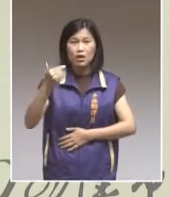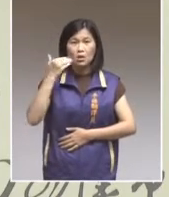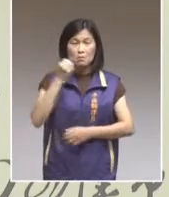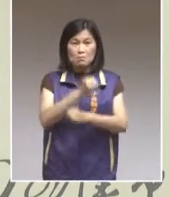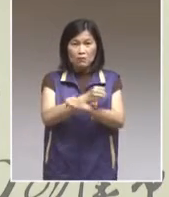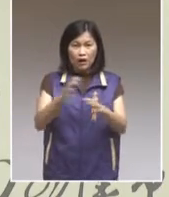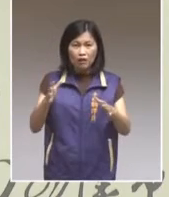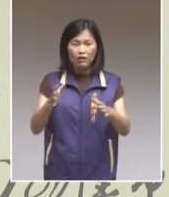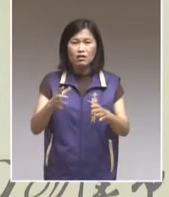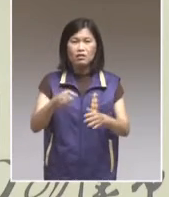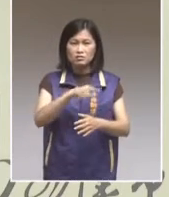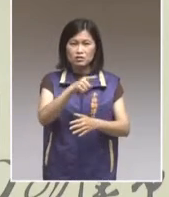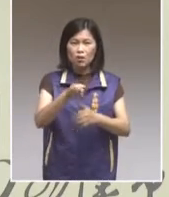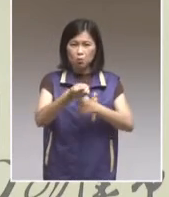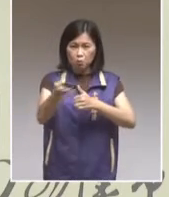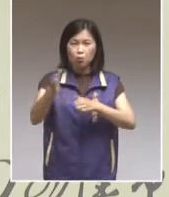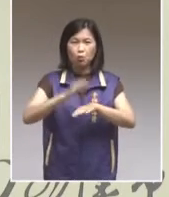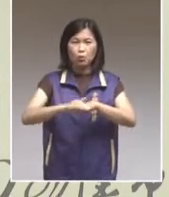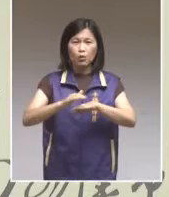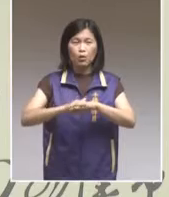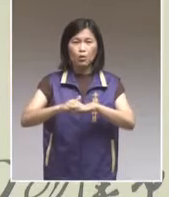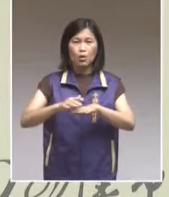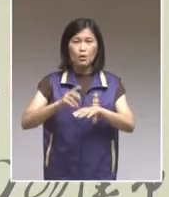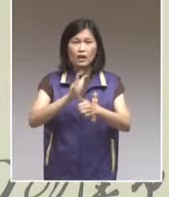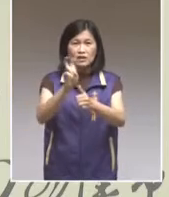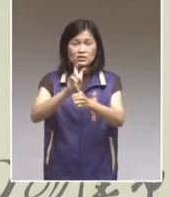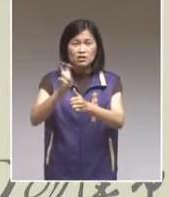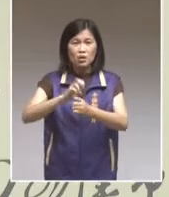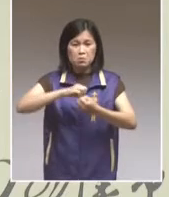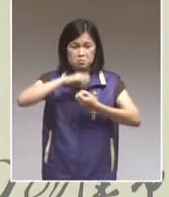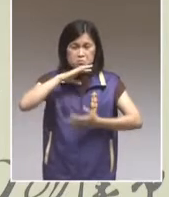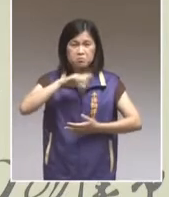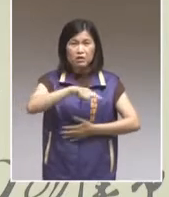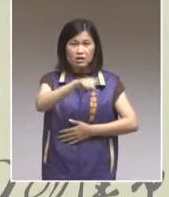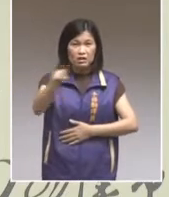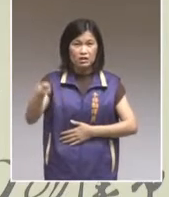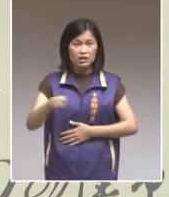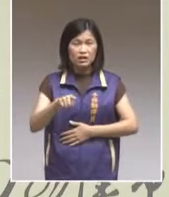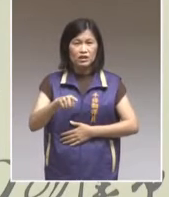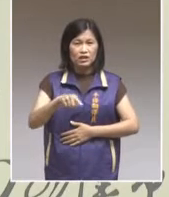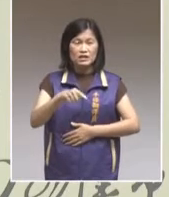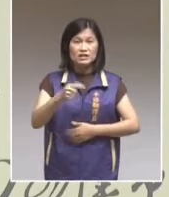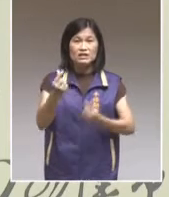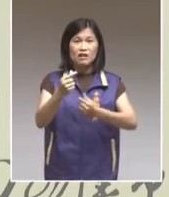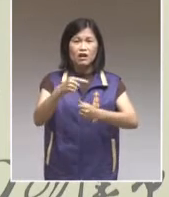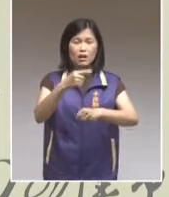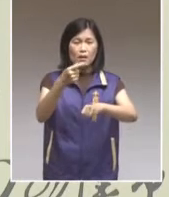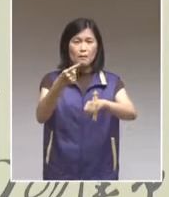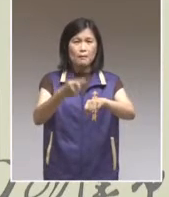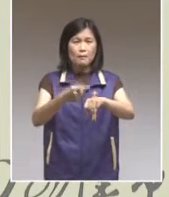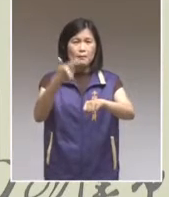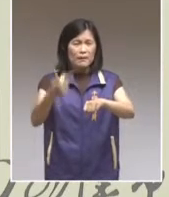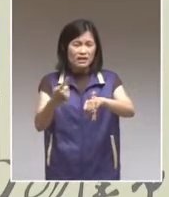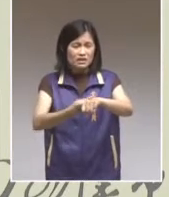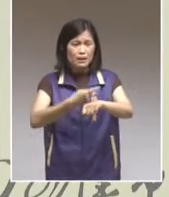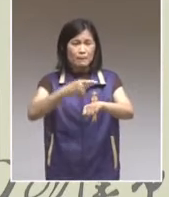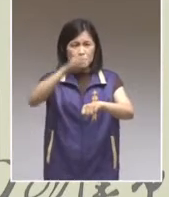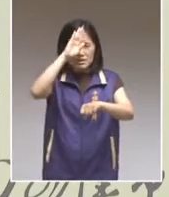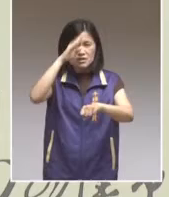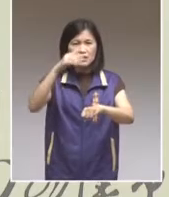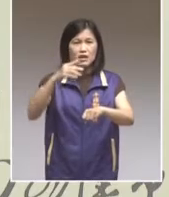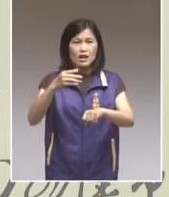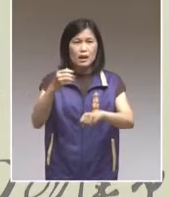这样就危险。所以自己在顾我们这时代，中辈时代，尤其有慢性病，免疫力较慢的，咱这